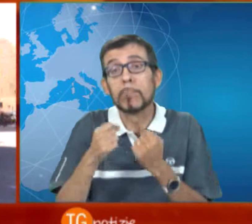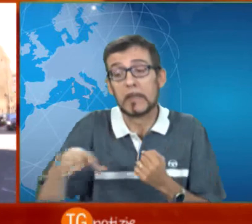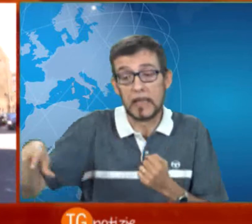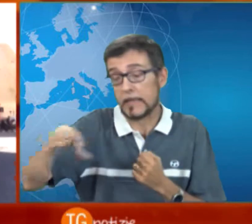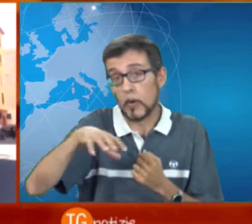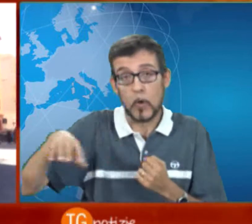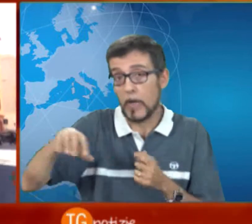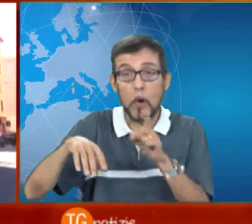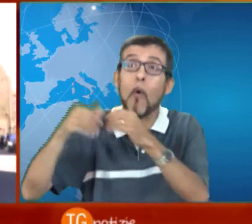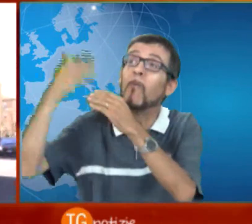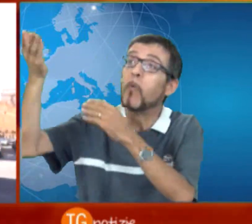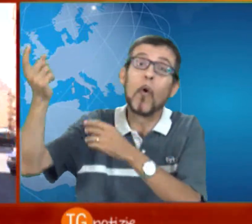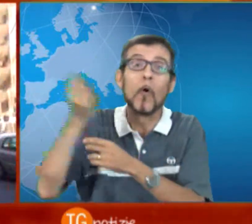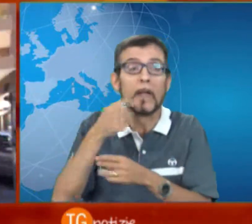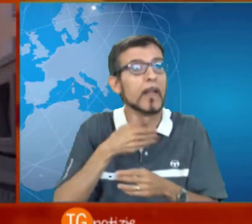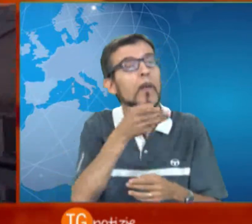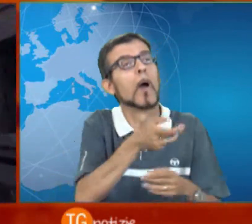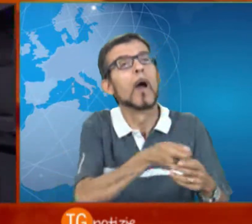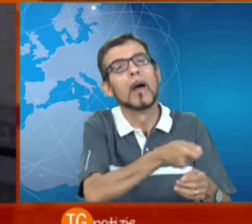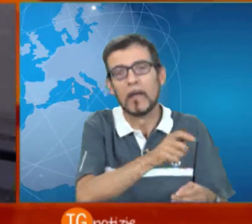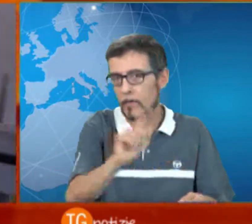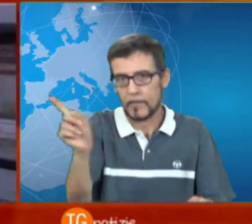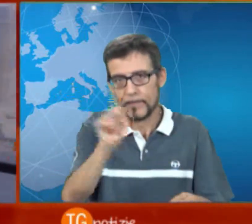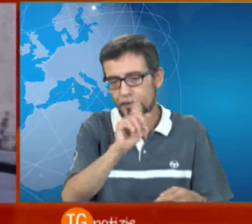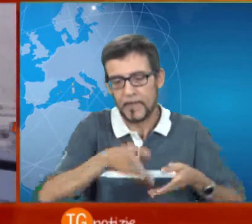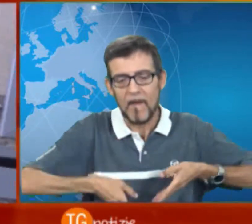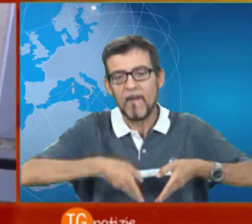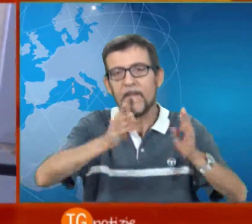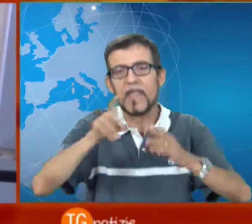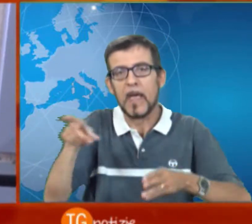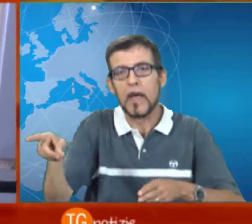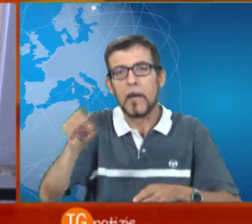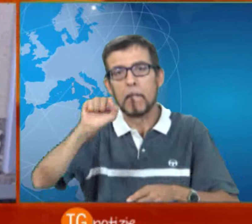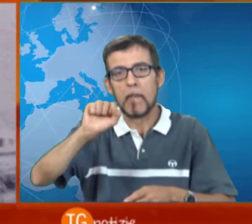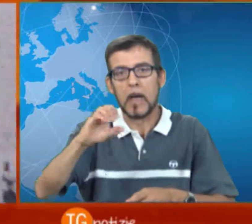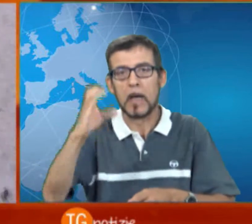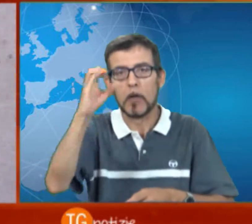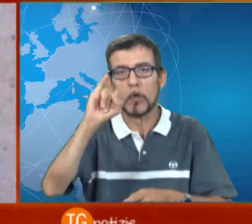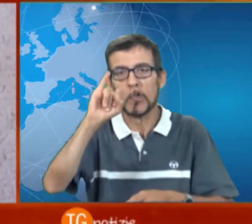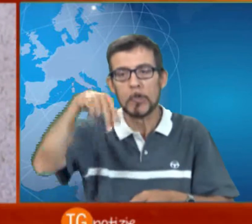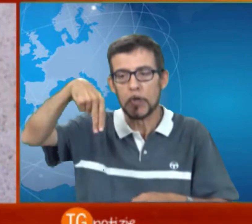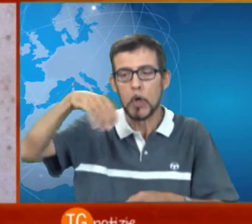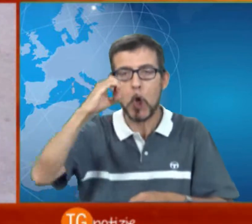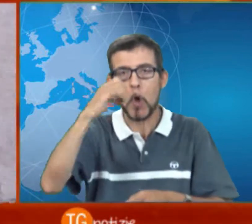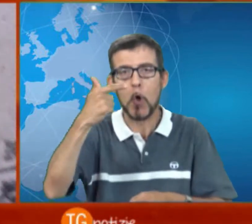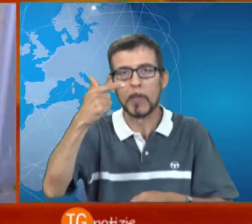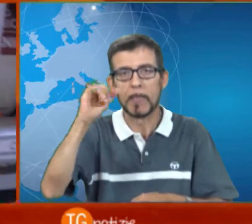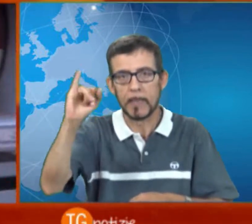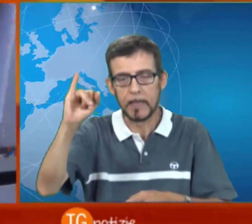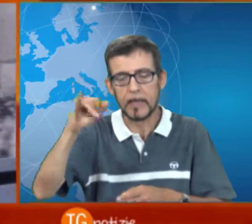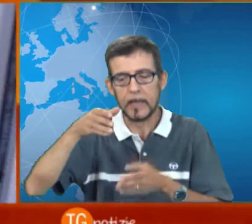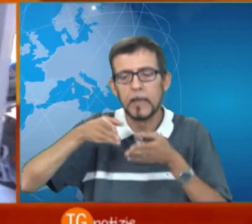cioè della zona, quindi la strada via Pacinotti, la strada e le strade laterali